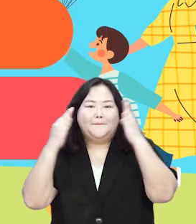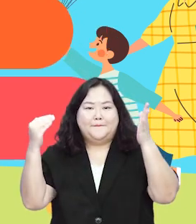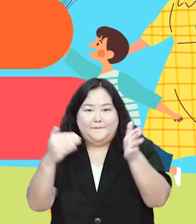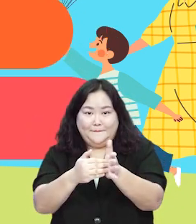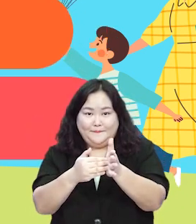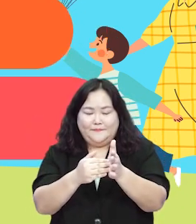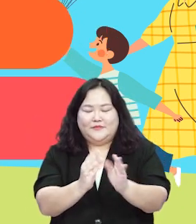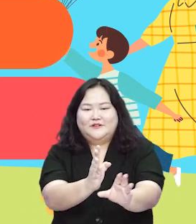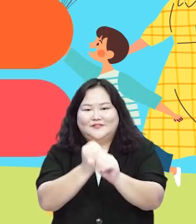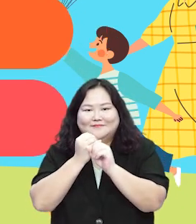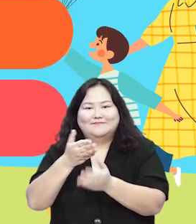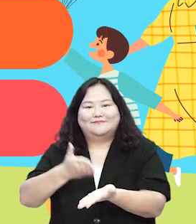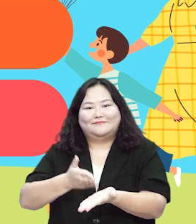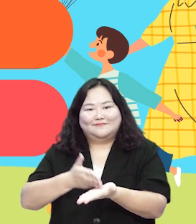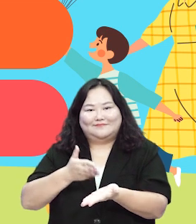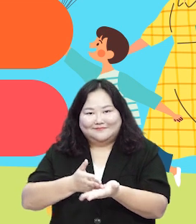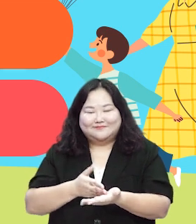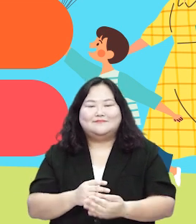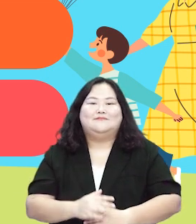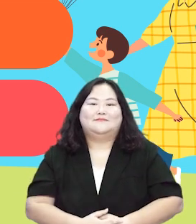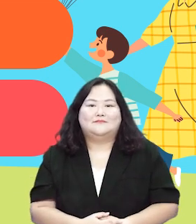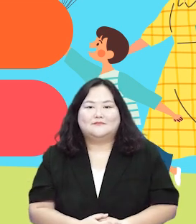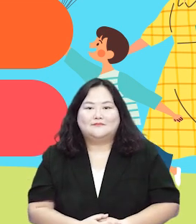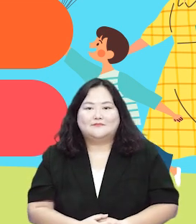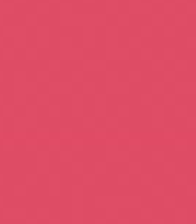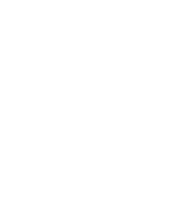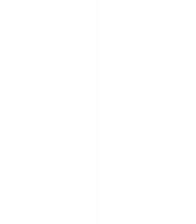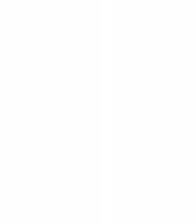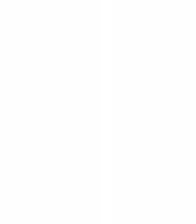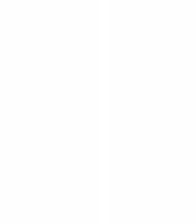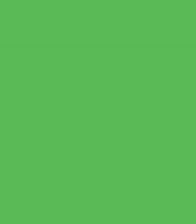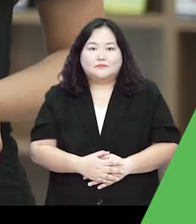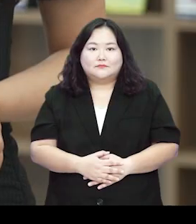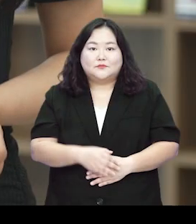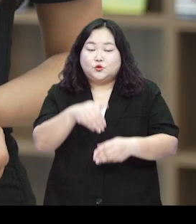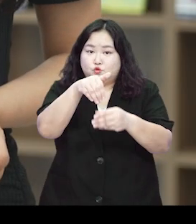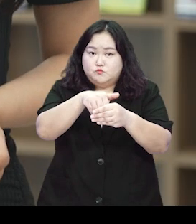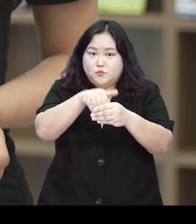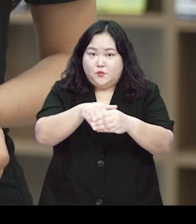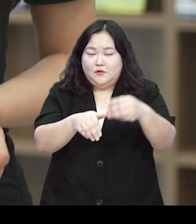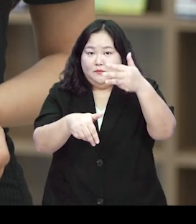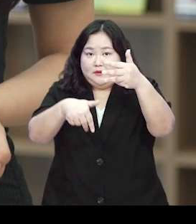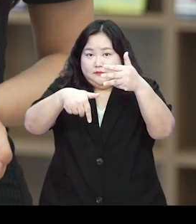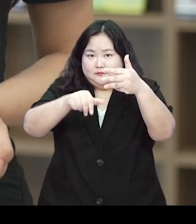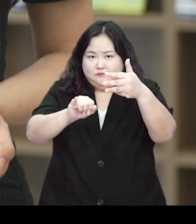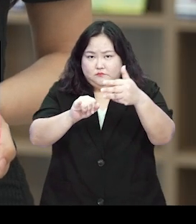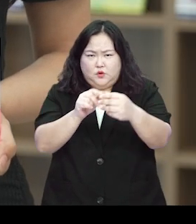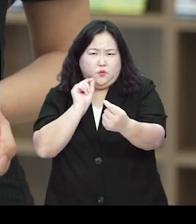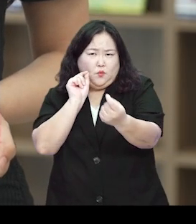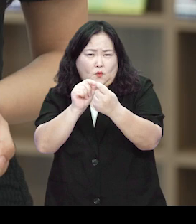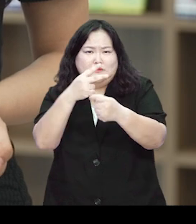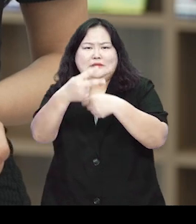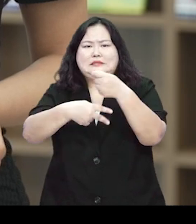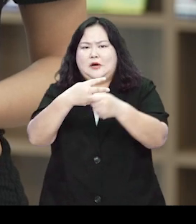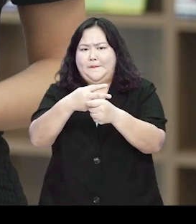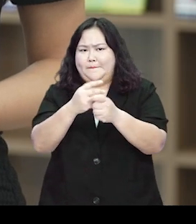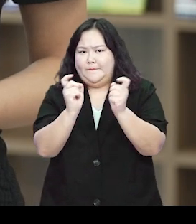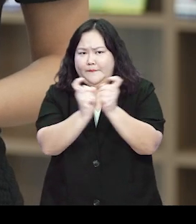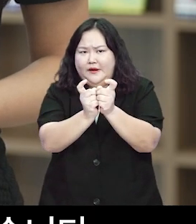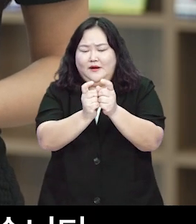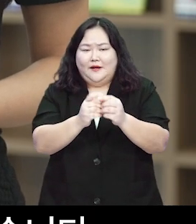체육대회가 열렸습니다 이상 주요 뉴스였습니다 민선 8기가 곧 출범 2주년을